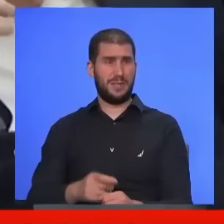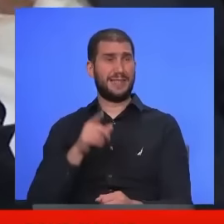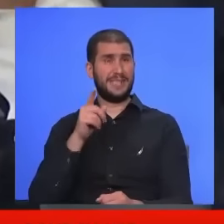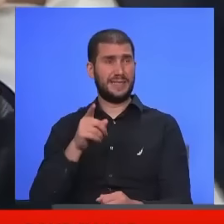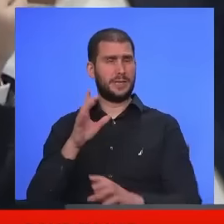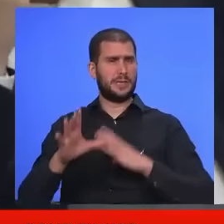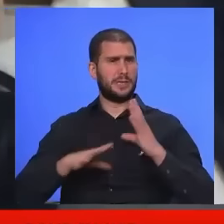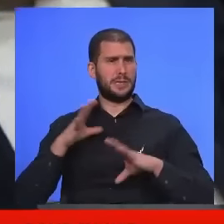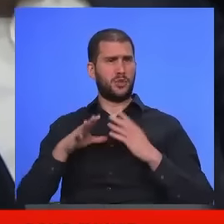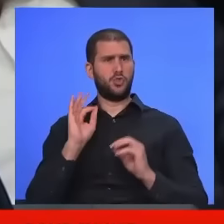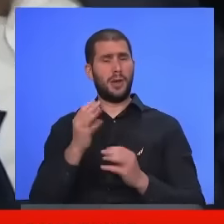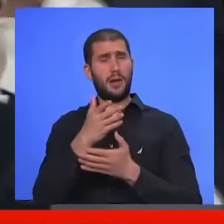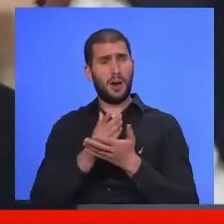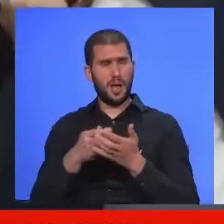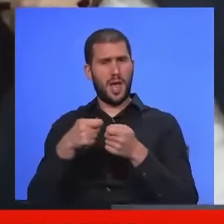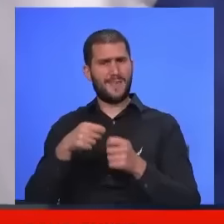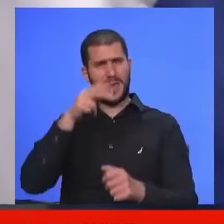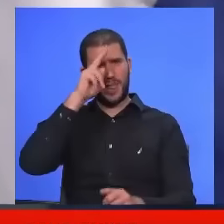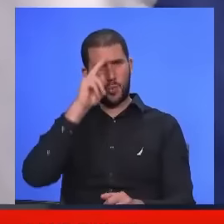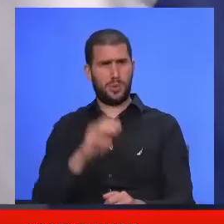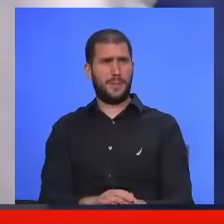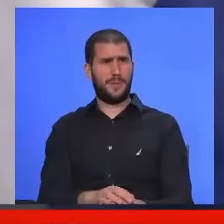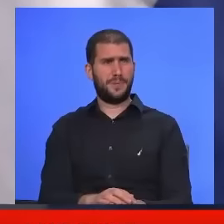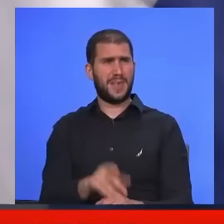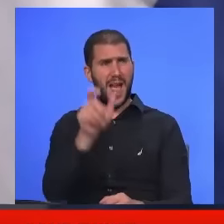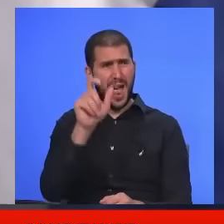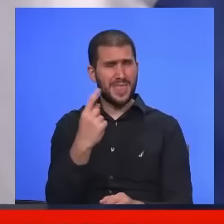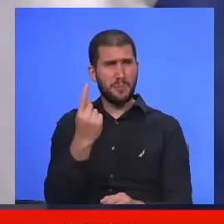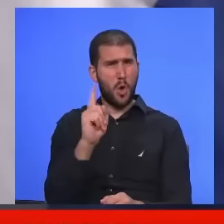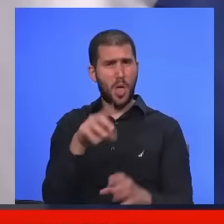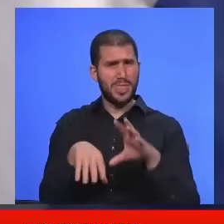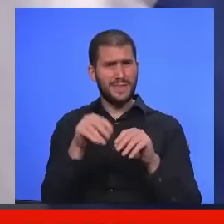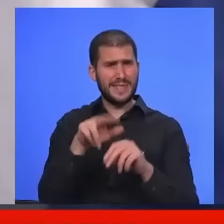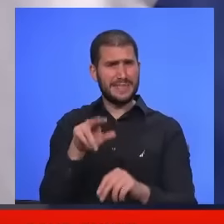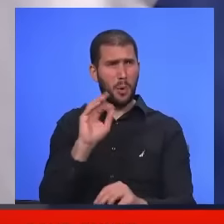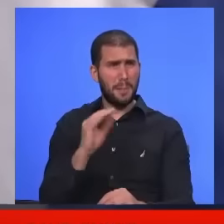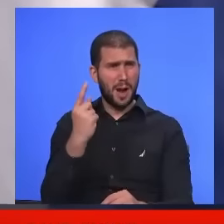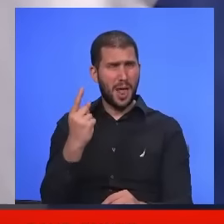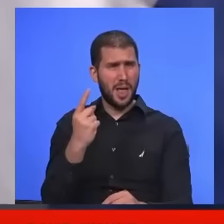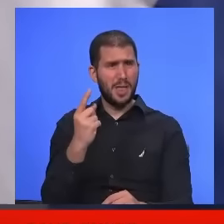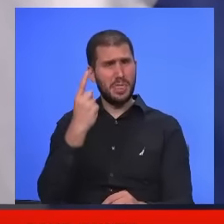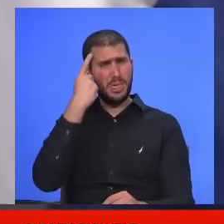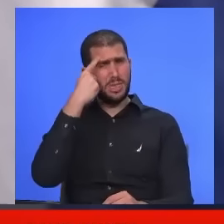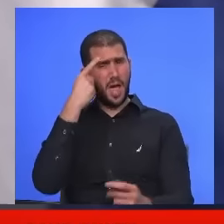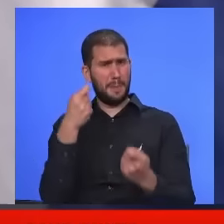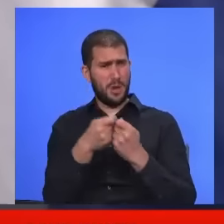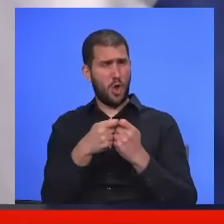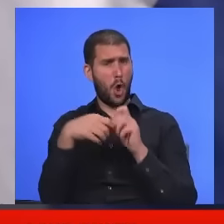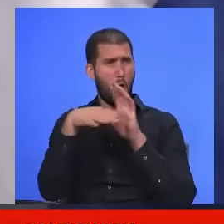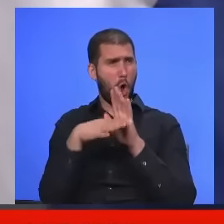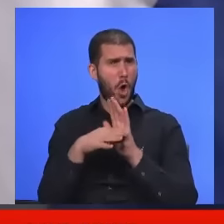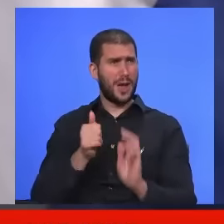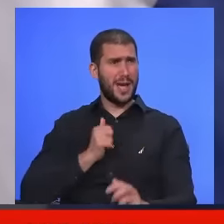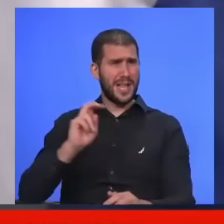למורת רוחם של כמה מחברי הליכוד. כאדם שהוא לא נבחר ציבור מביע דעה על חוק